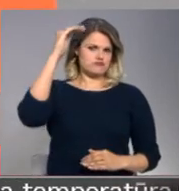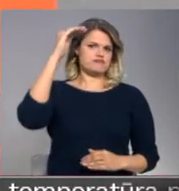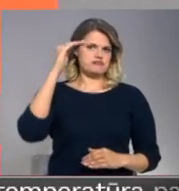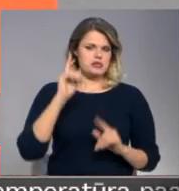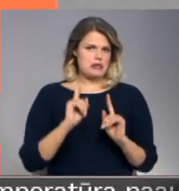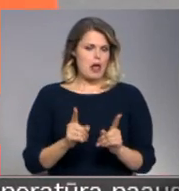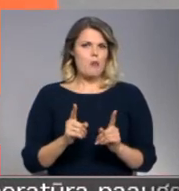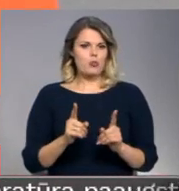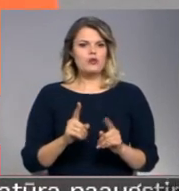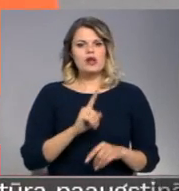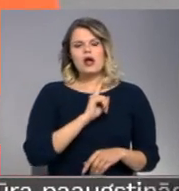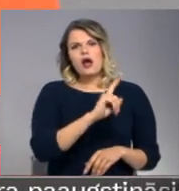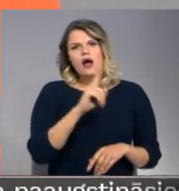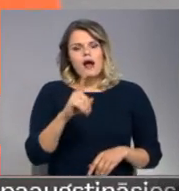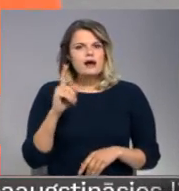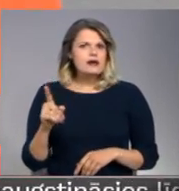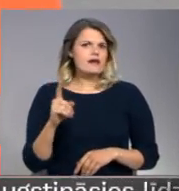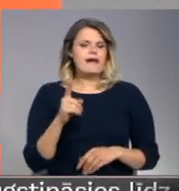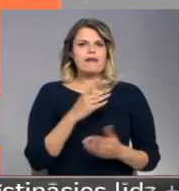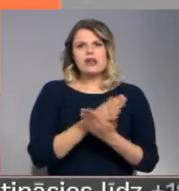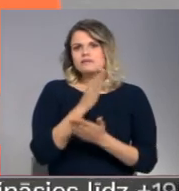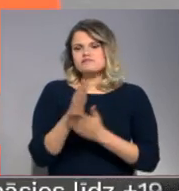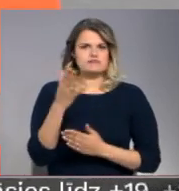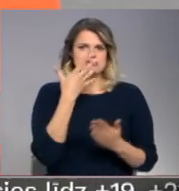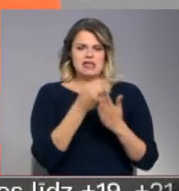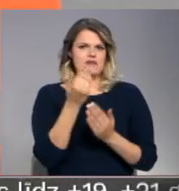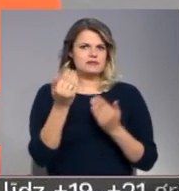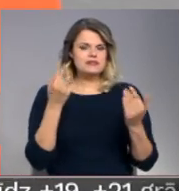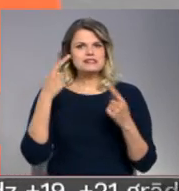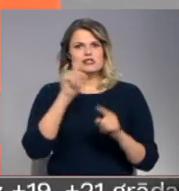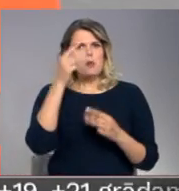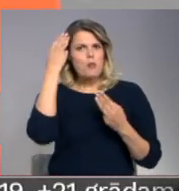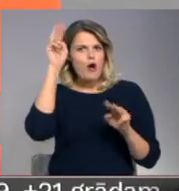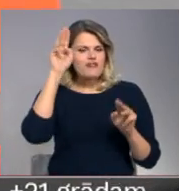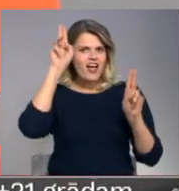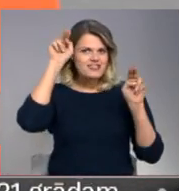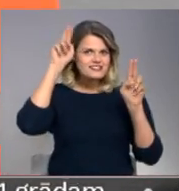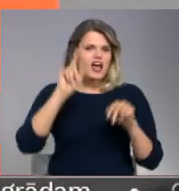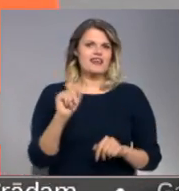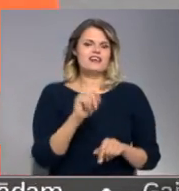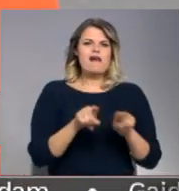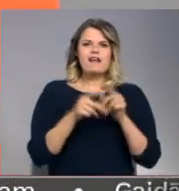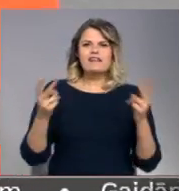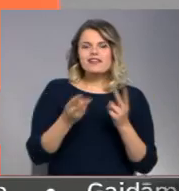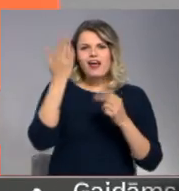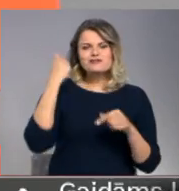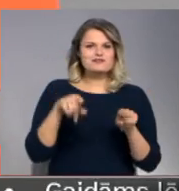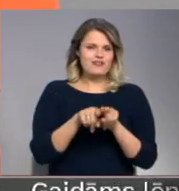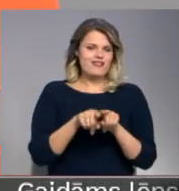katram, teiksim, segmentam ir savs pieprasījums. Teiksim, ir tādi laikmetīgie zaķi, ir tradicionālie